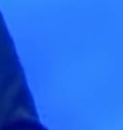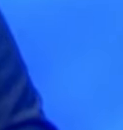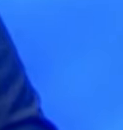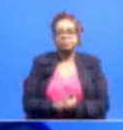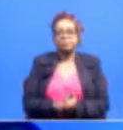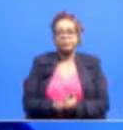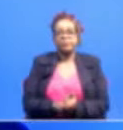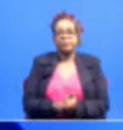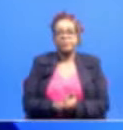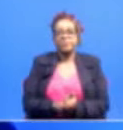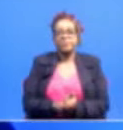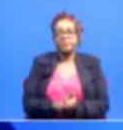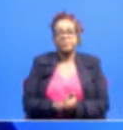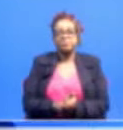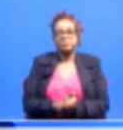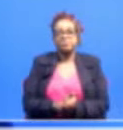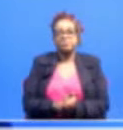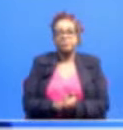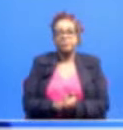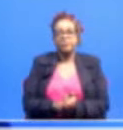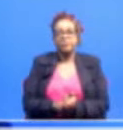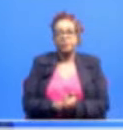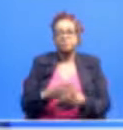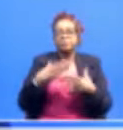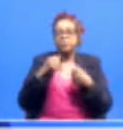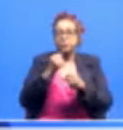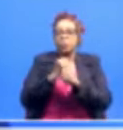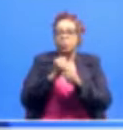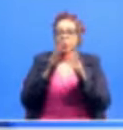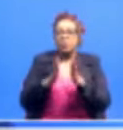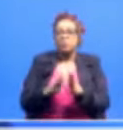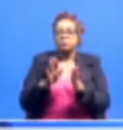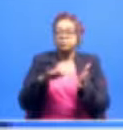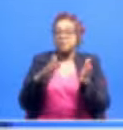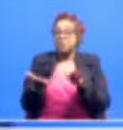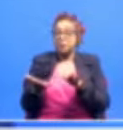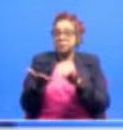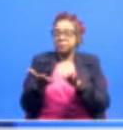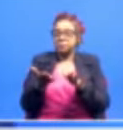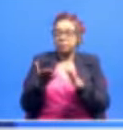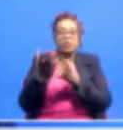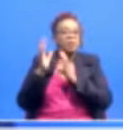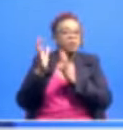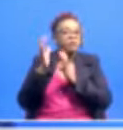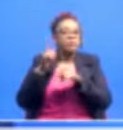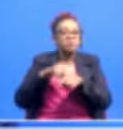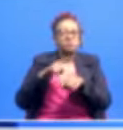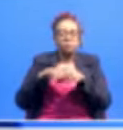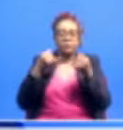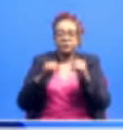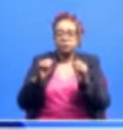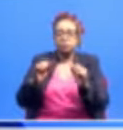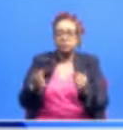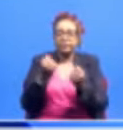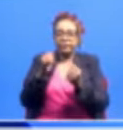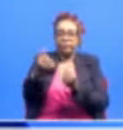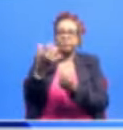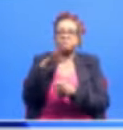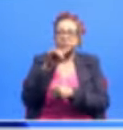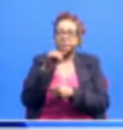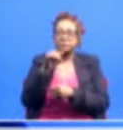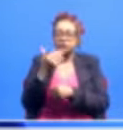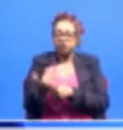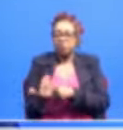Tuanze taarifa zetu. Mhudumu wa afya kutoka Mombasa ameaga dunia huko Kilifi alipokuwa akijaribu kumwokoa mwanawe wa umri wa miaka